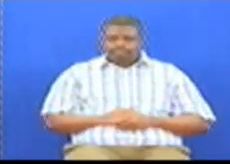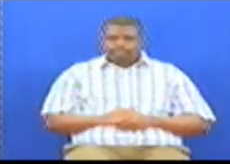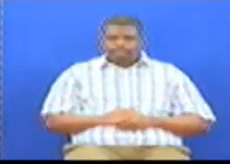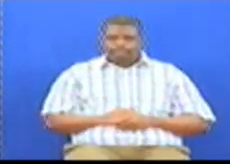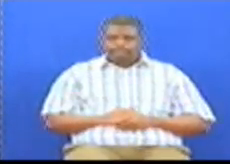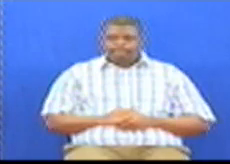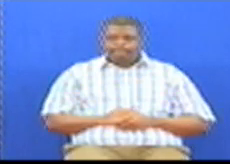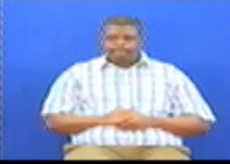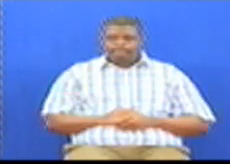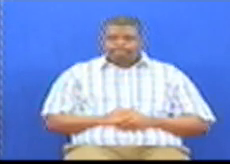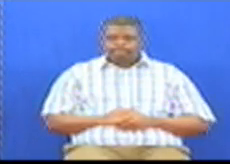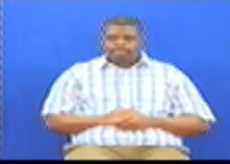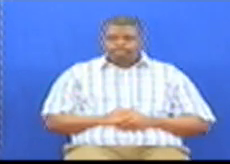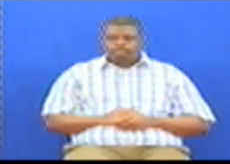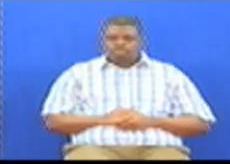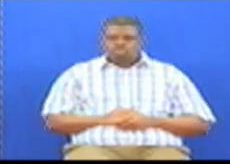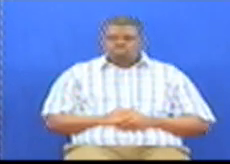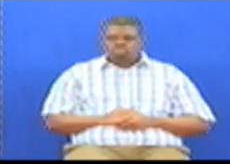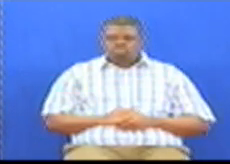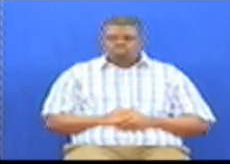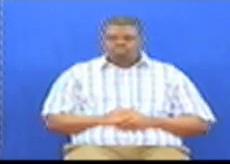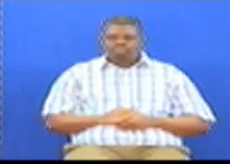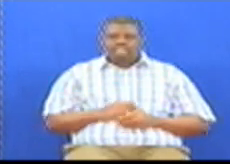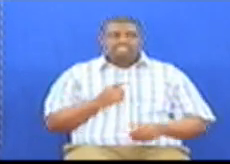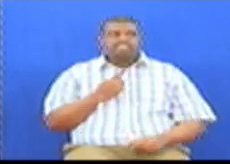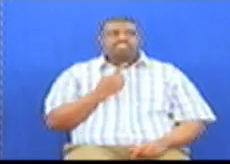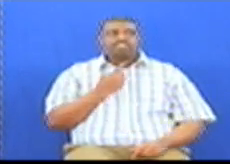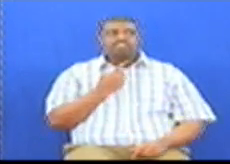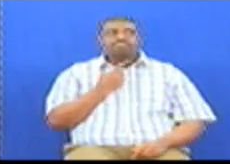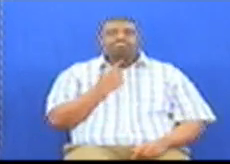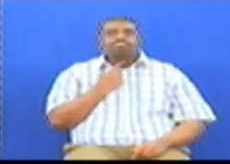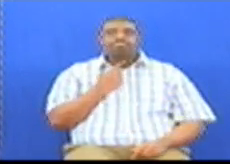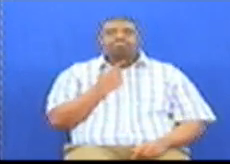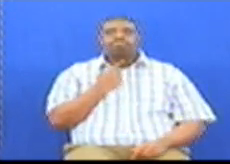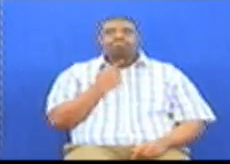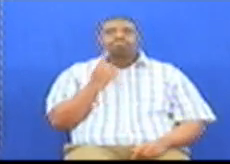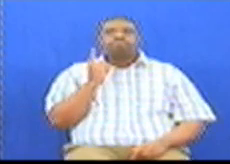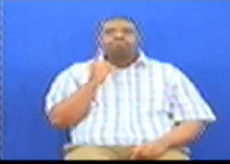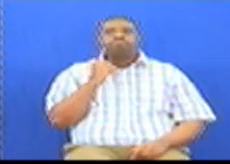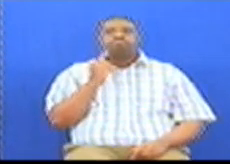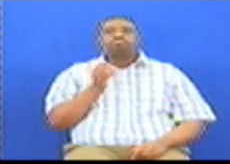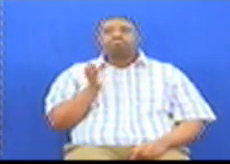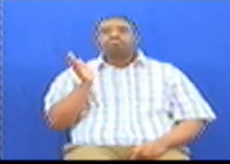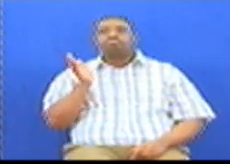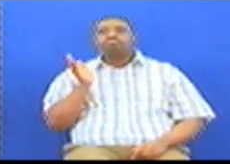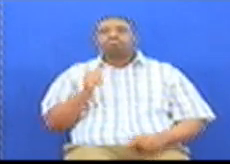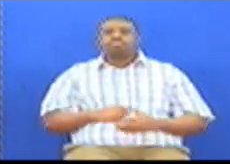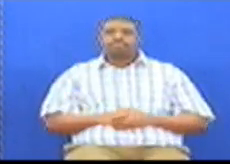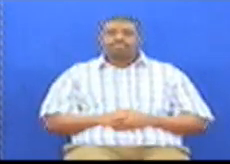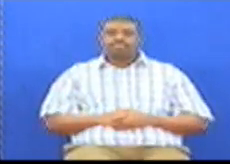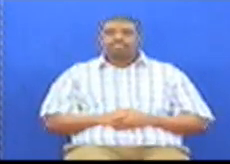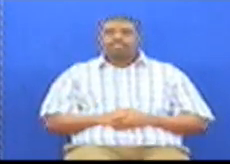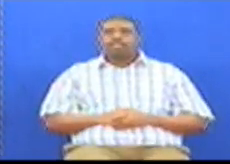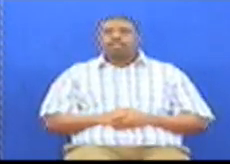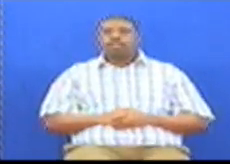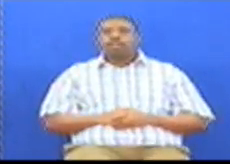kubwa ambazo takriban miezi mitano sasa hivi hazipitiki. Kuna barabara ya Kwinji hadi Kilindi Asilia. Ni